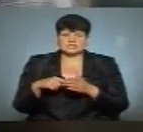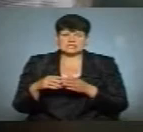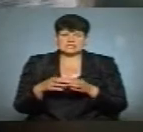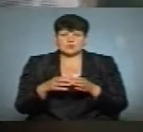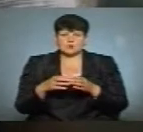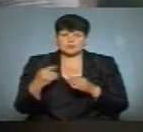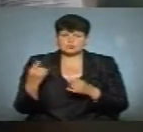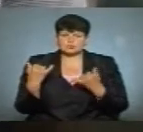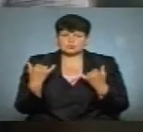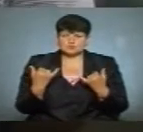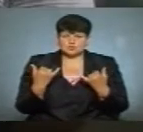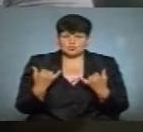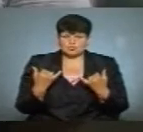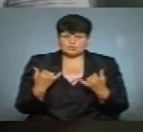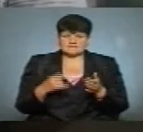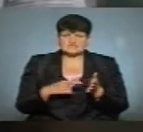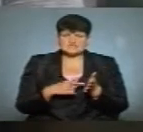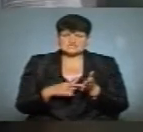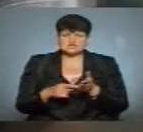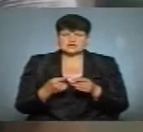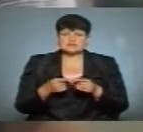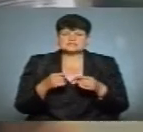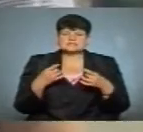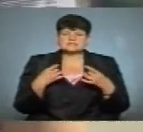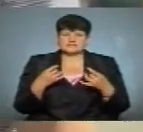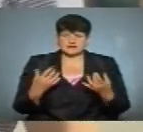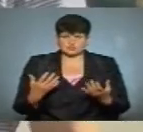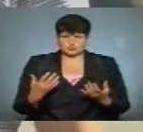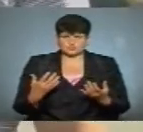області сьогодні відзначають це свято і